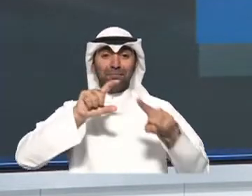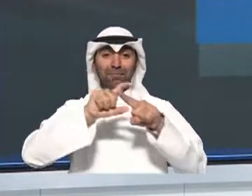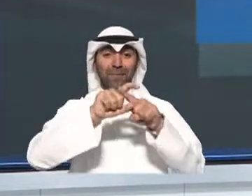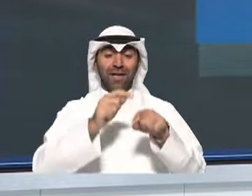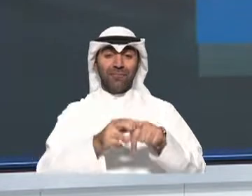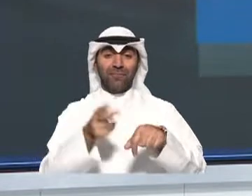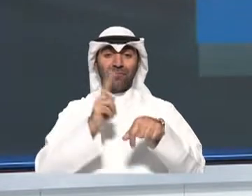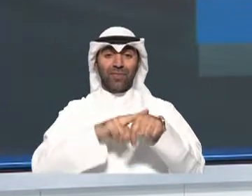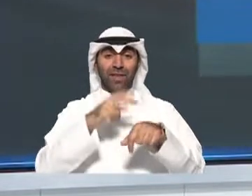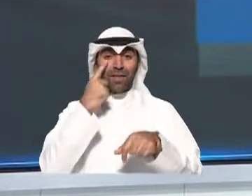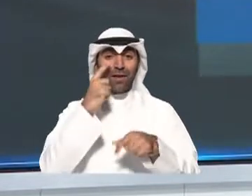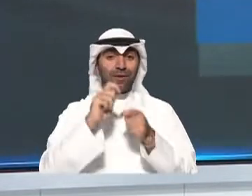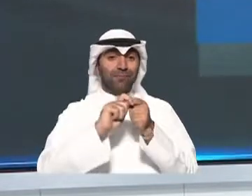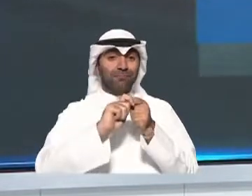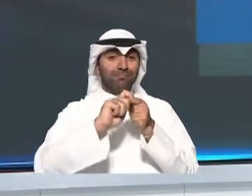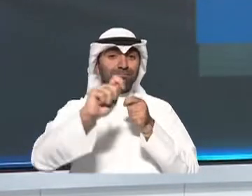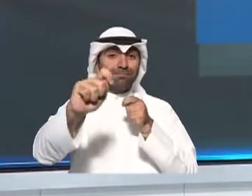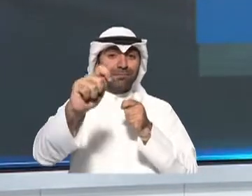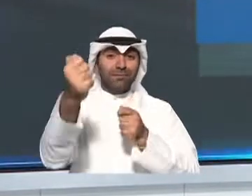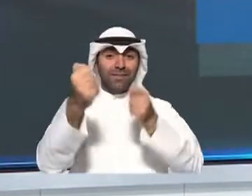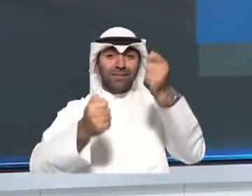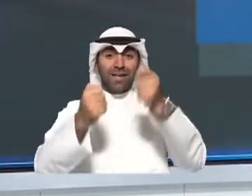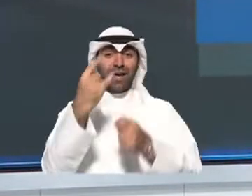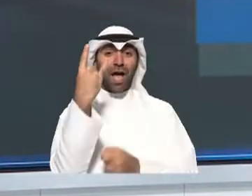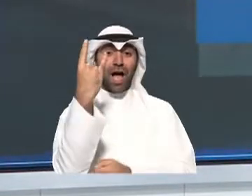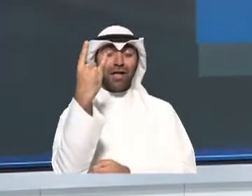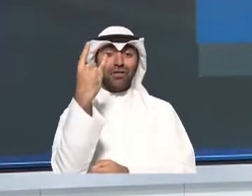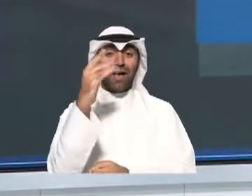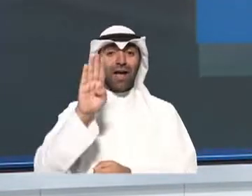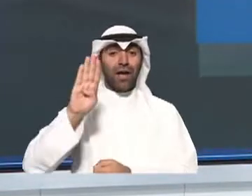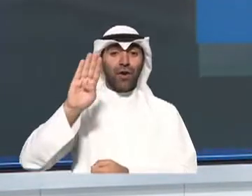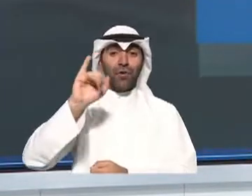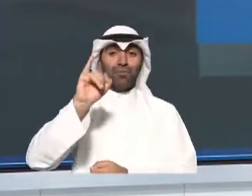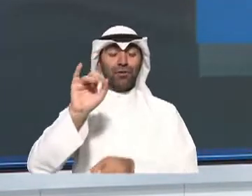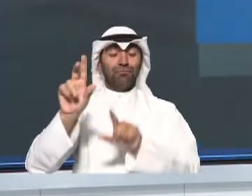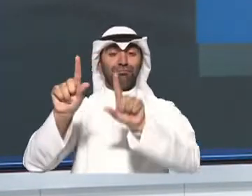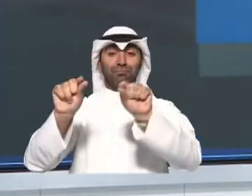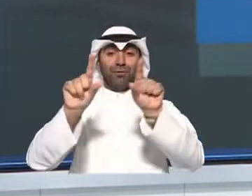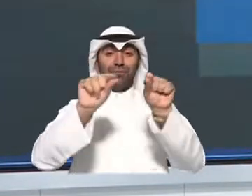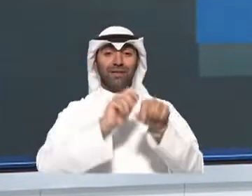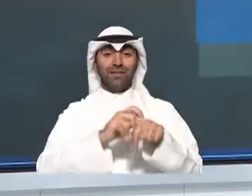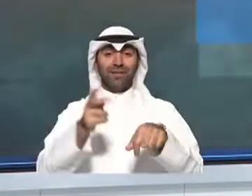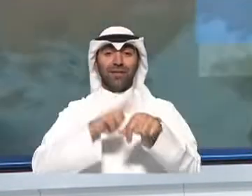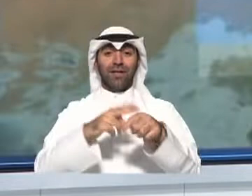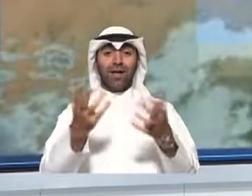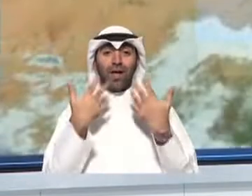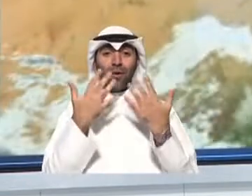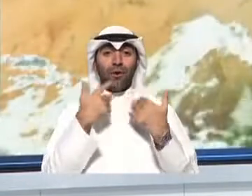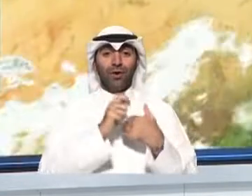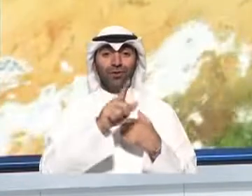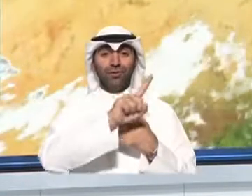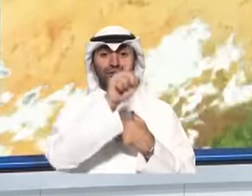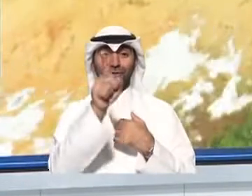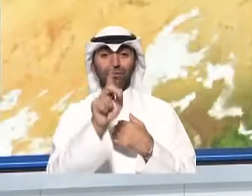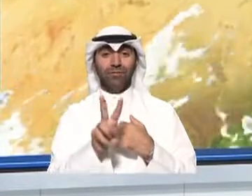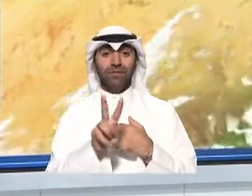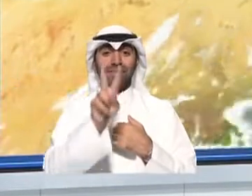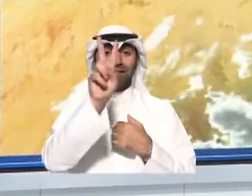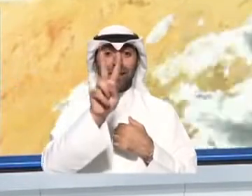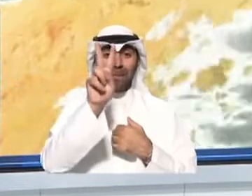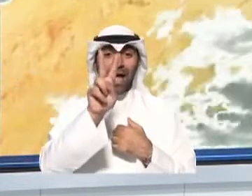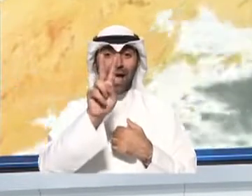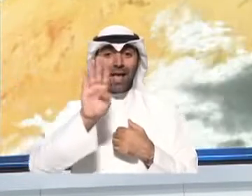الأفقية ممتازة تتجاوز 10 كيلومتر. رياح حاليا شمالية غربية تصل سرعتها إلى 7 كيلومتر في الساعة. صور الأقمار الصناعية